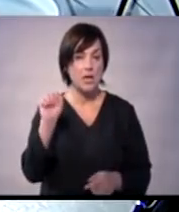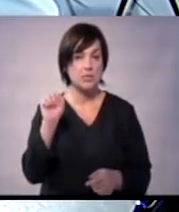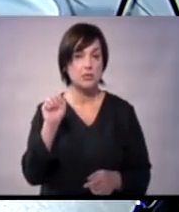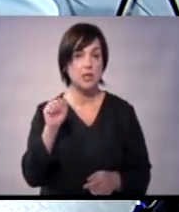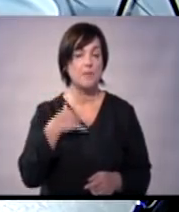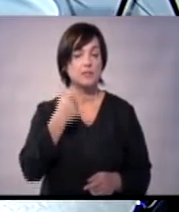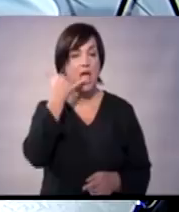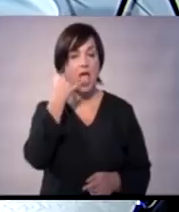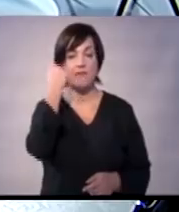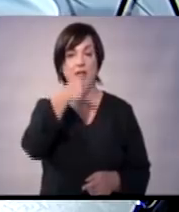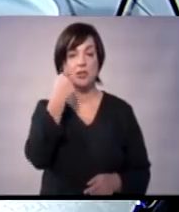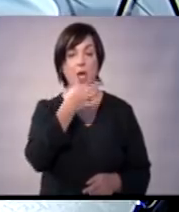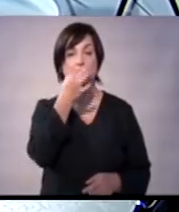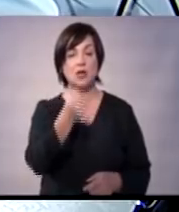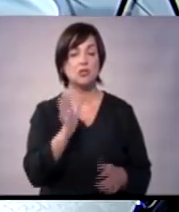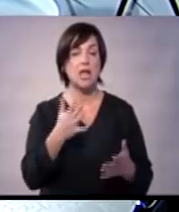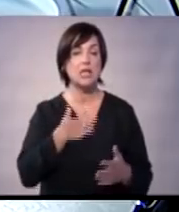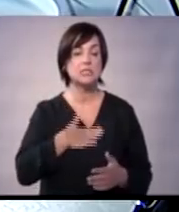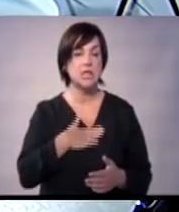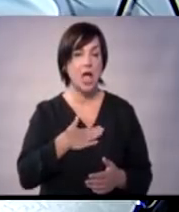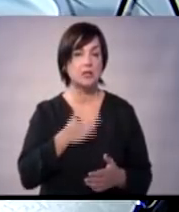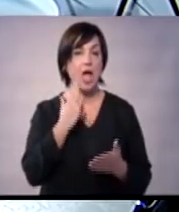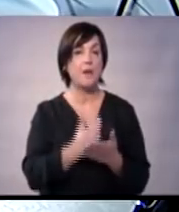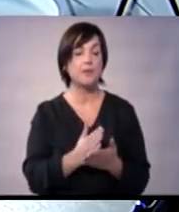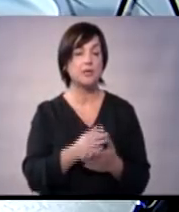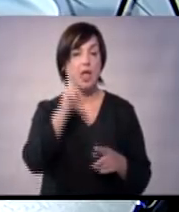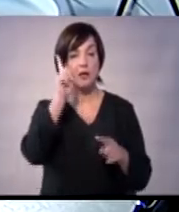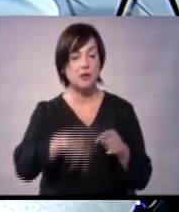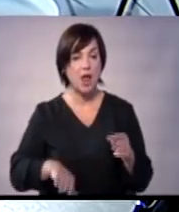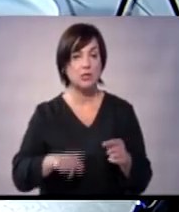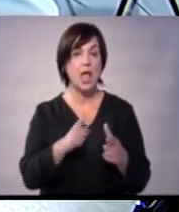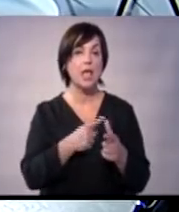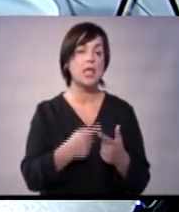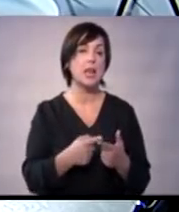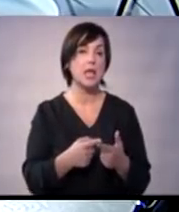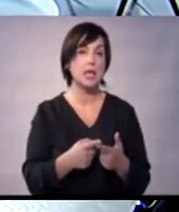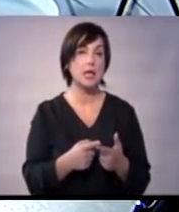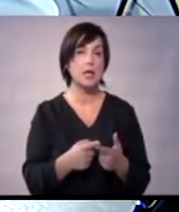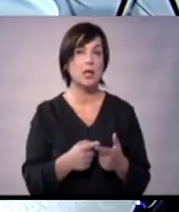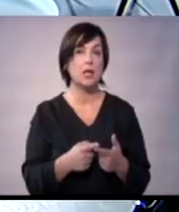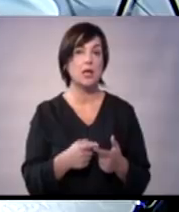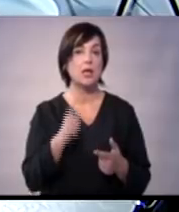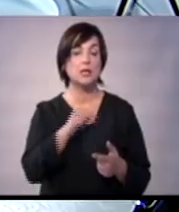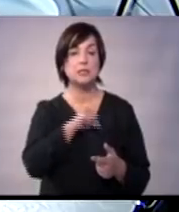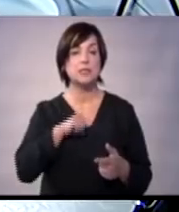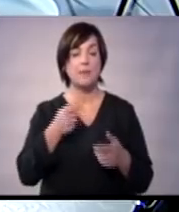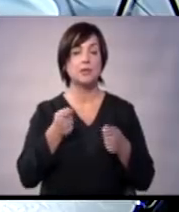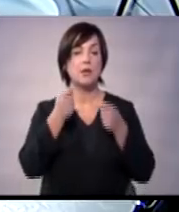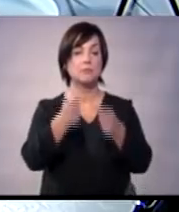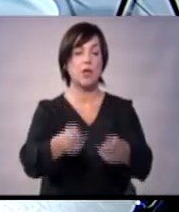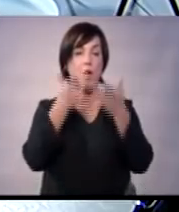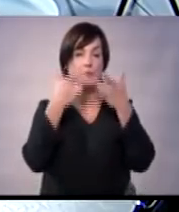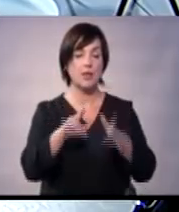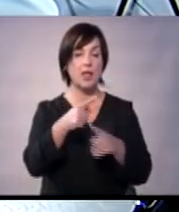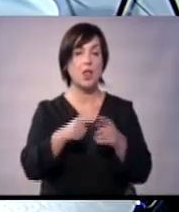Ми се јави лично, ме праша дали сакате да бидете разрешен или да вие поднесете оставка во делот на